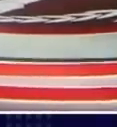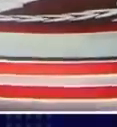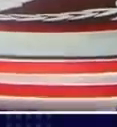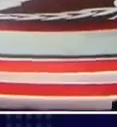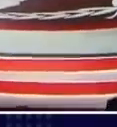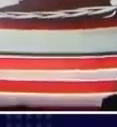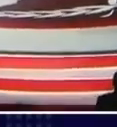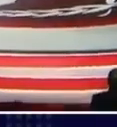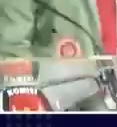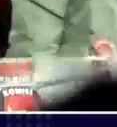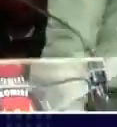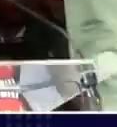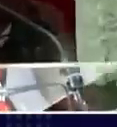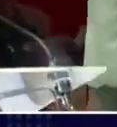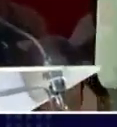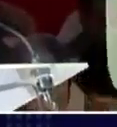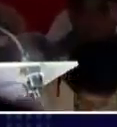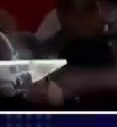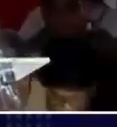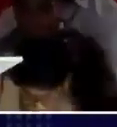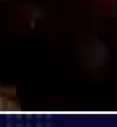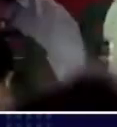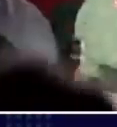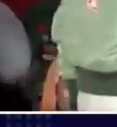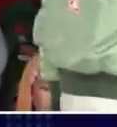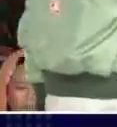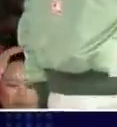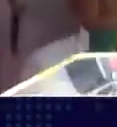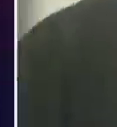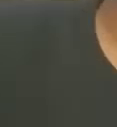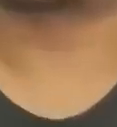dibandingkan dengan Anies. Kejernihan Ganjar